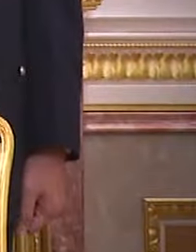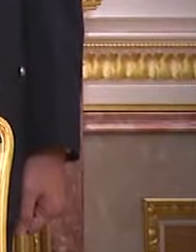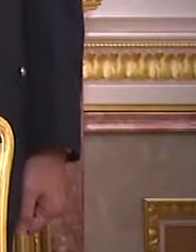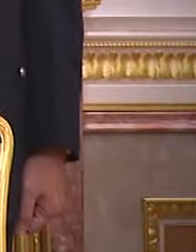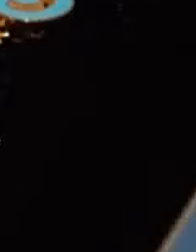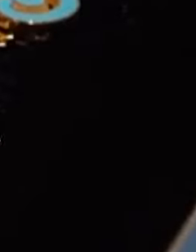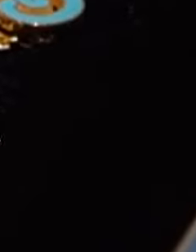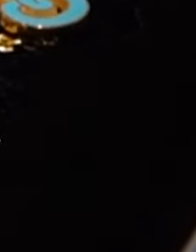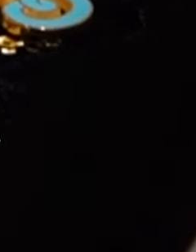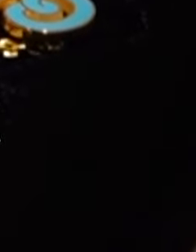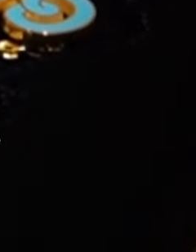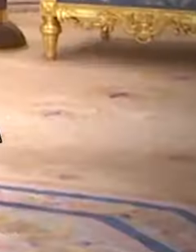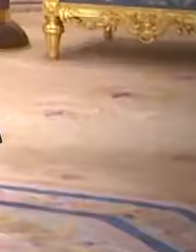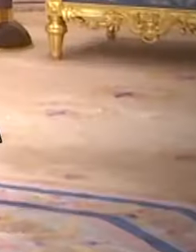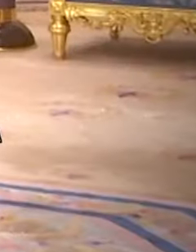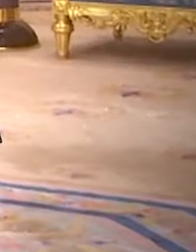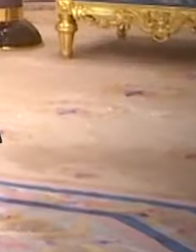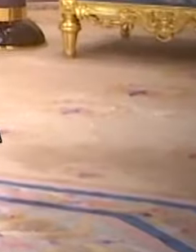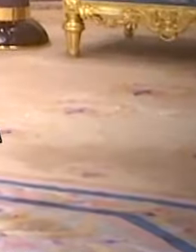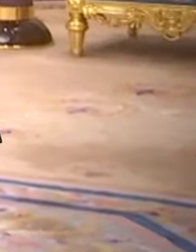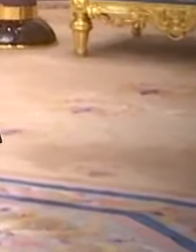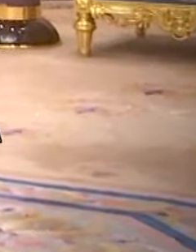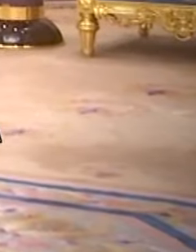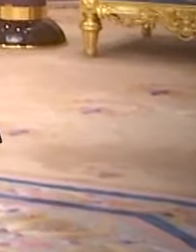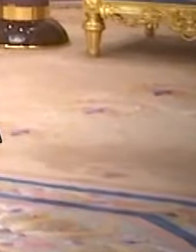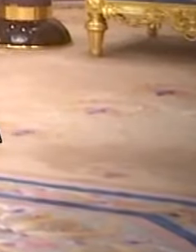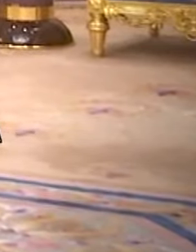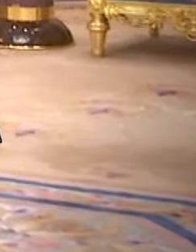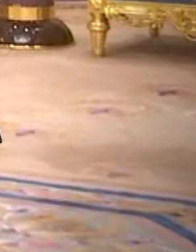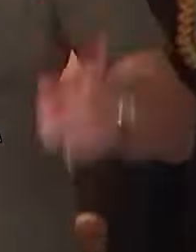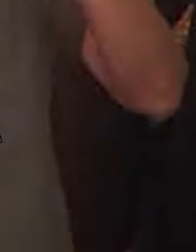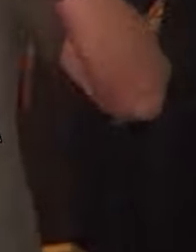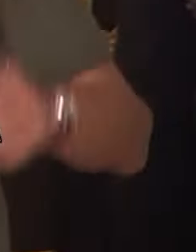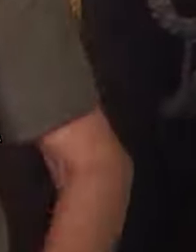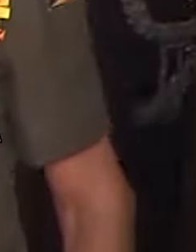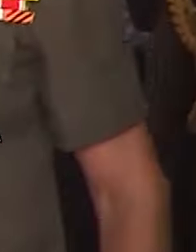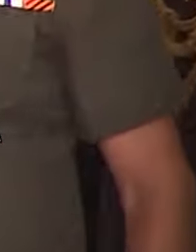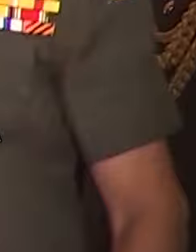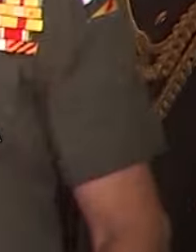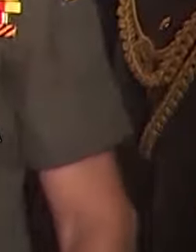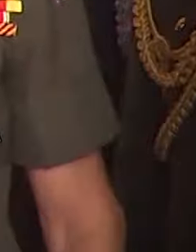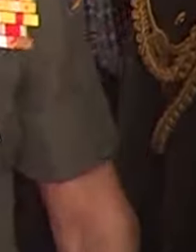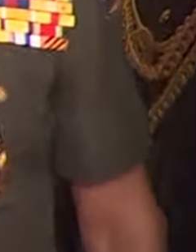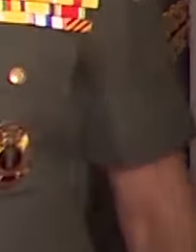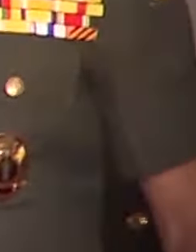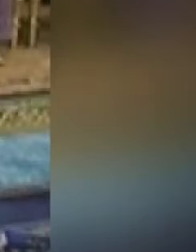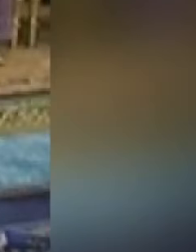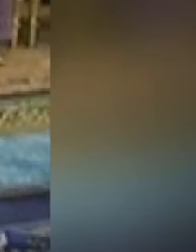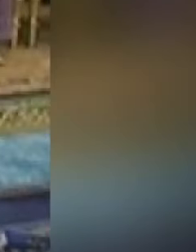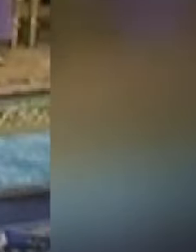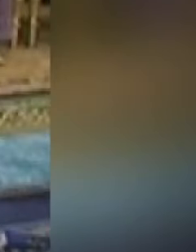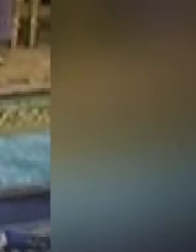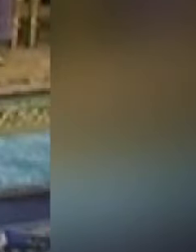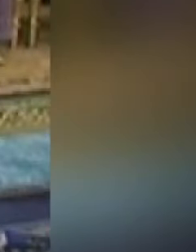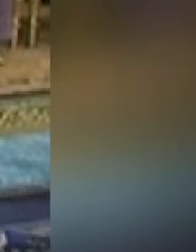Yang di-Pertua Adat Istiadat Negara pada 10 Julai 2024 di Istana Negara. Keagraban hubungan mesra